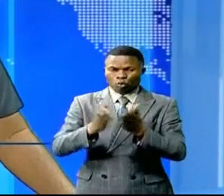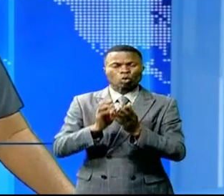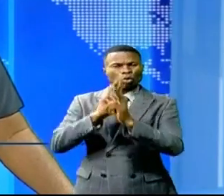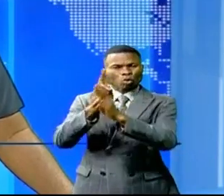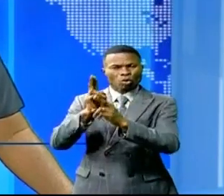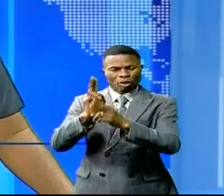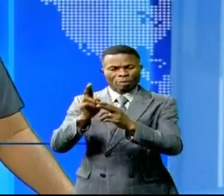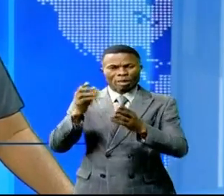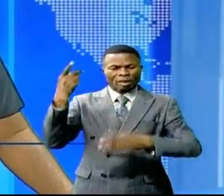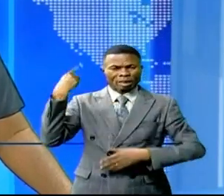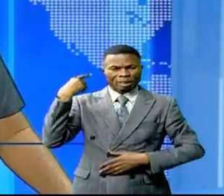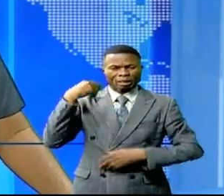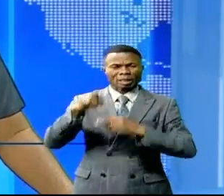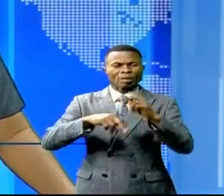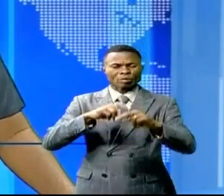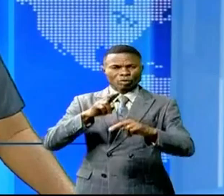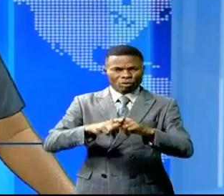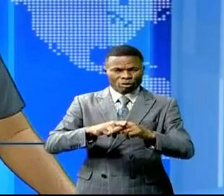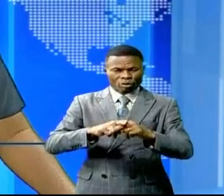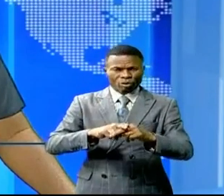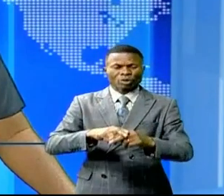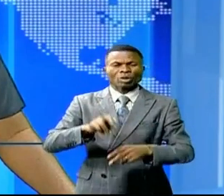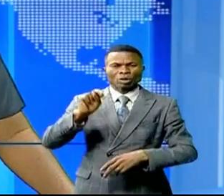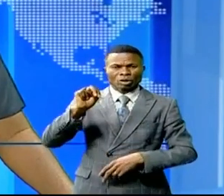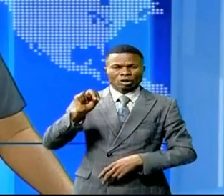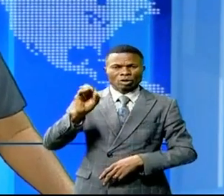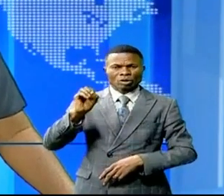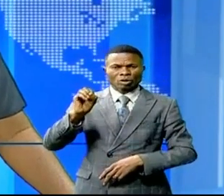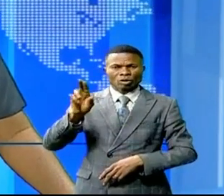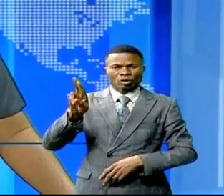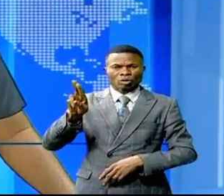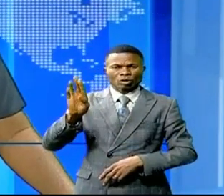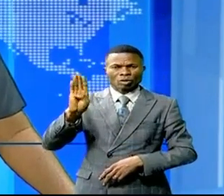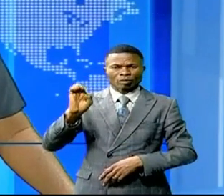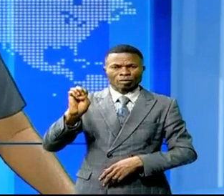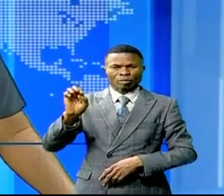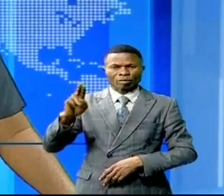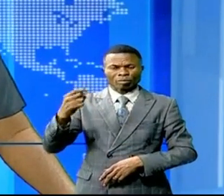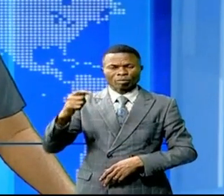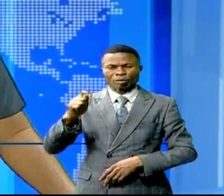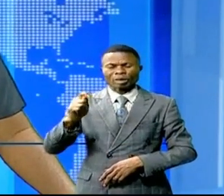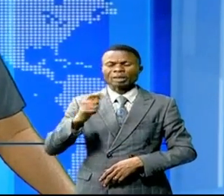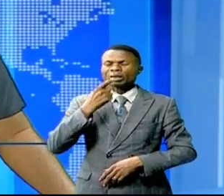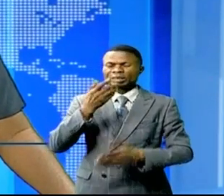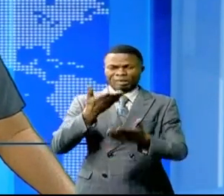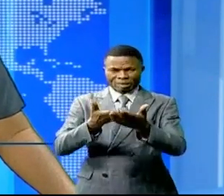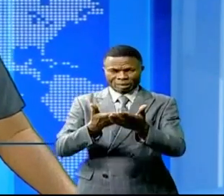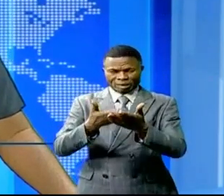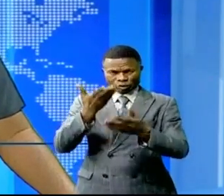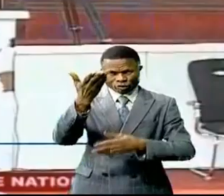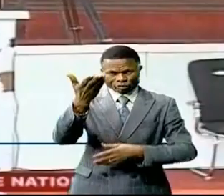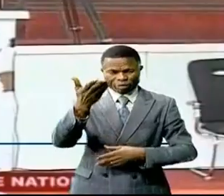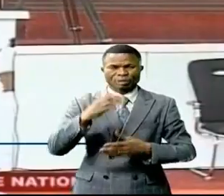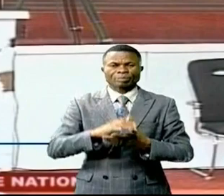les députés nationaux Norbert Ezadi, il est au micro de Rick Kabamba.